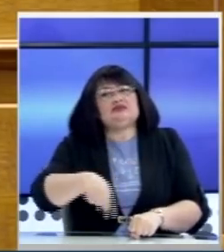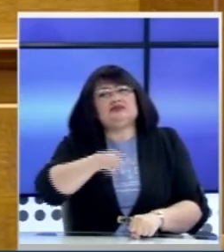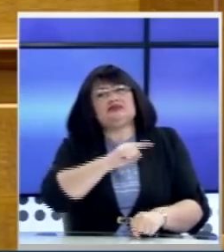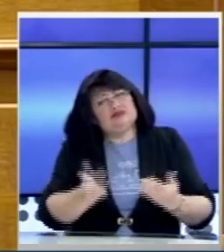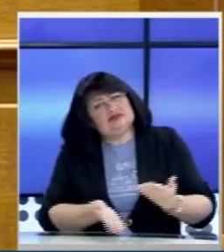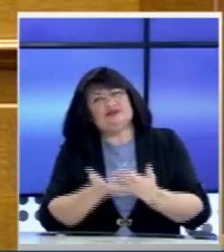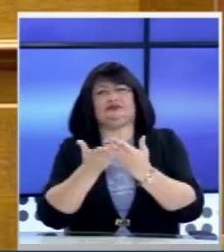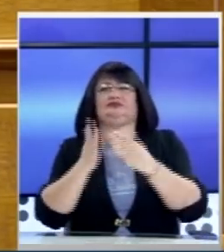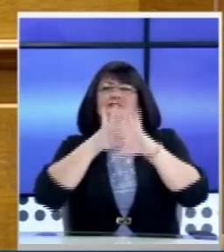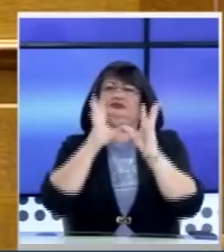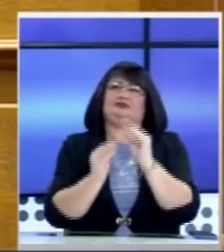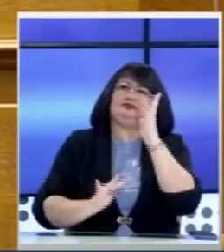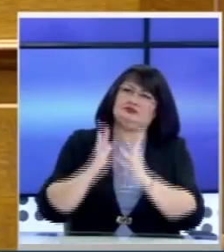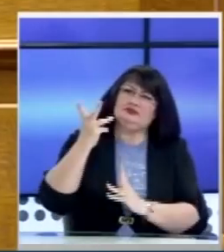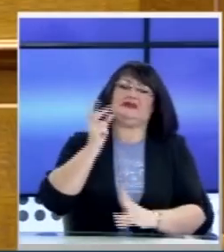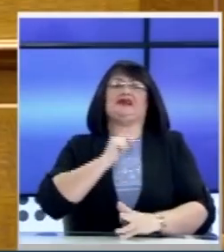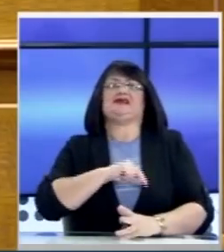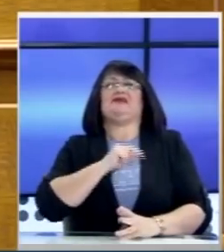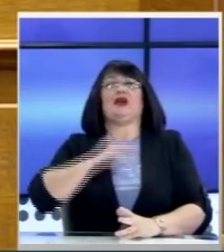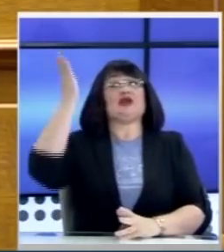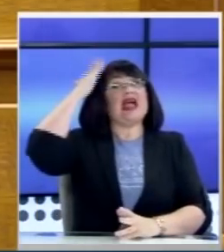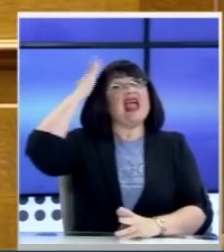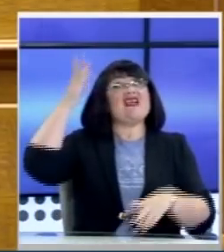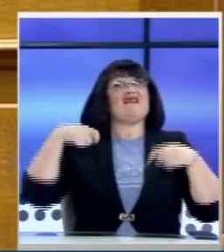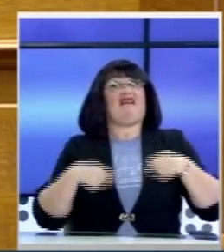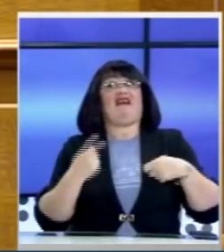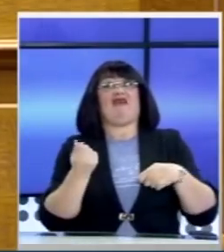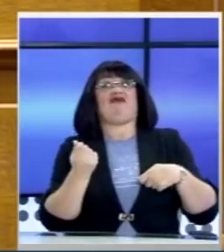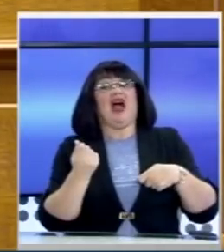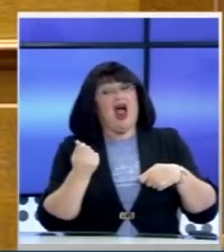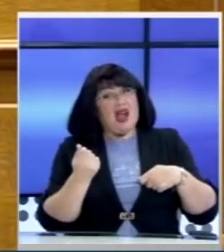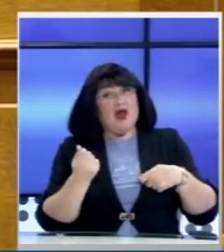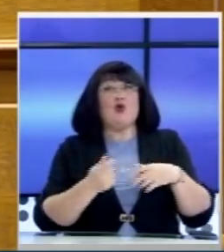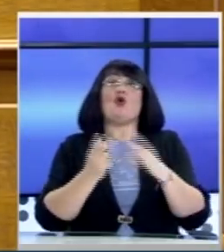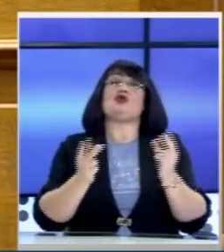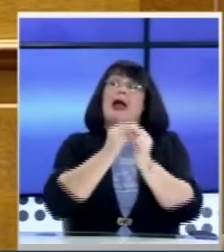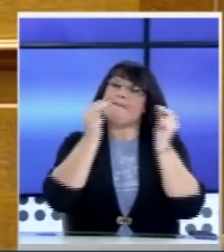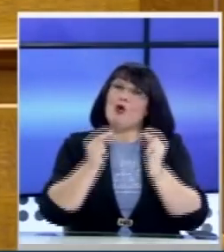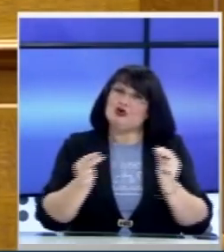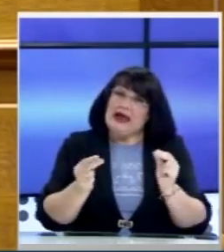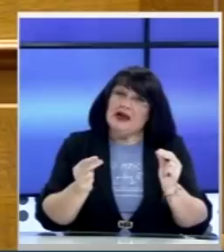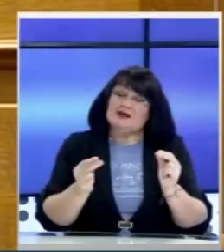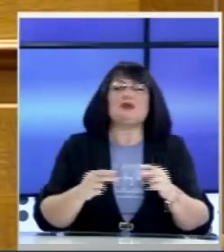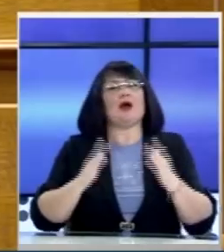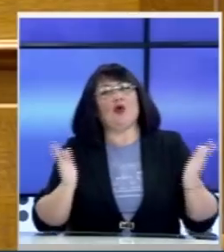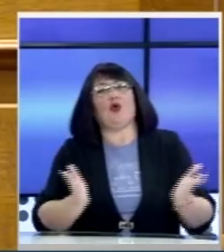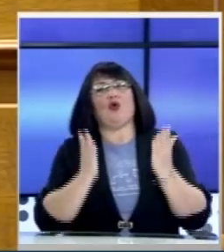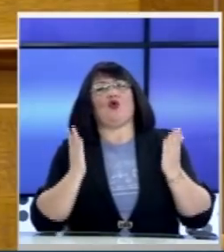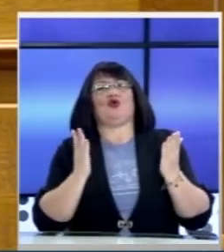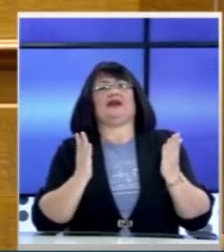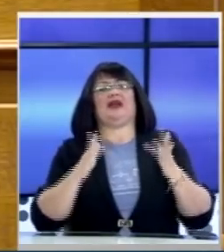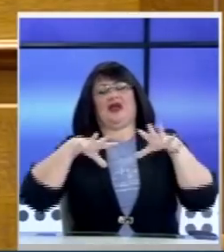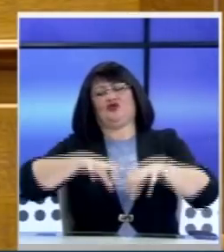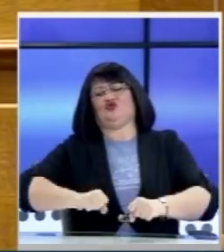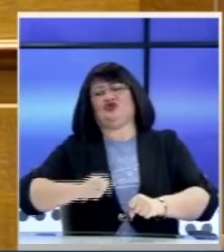τη συνολική αναβάθμιση των συμφερόντων του κεφαλαίου, όσων τελικά δηλαδή έχουν την πραγματική εξουσία